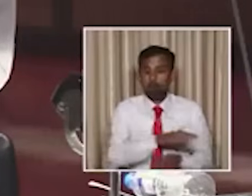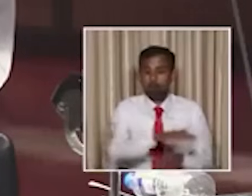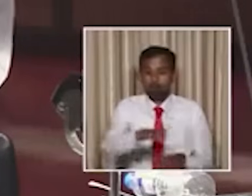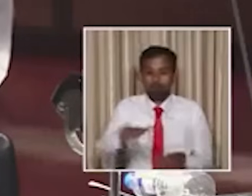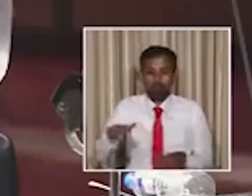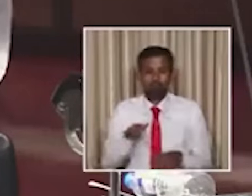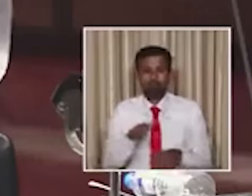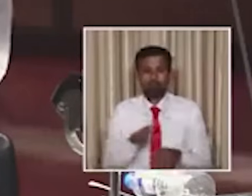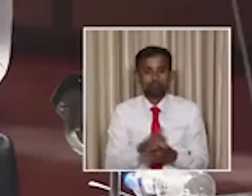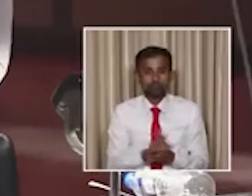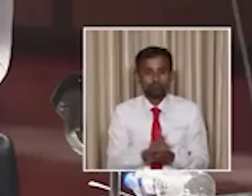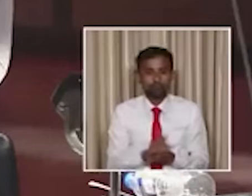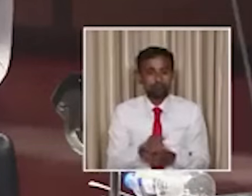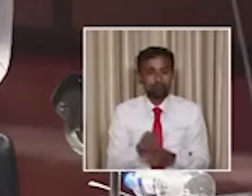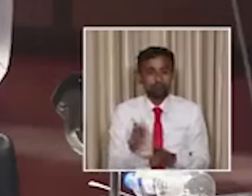அபகரித்து